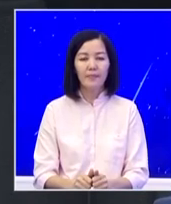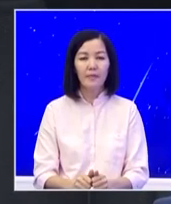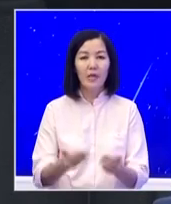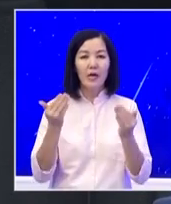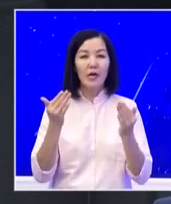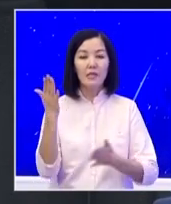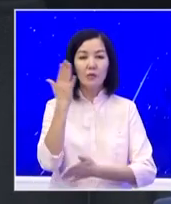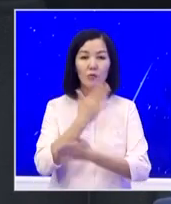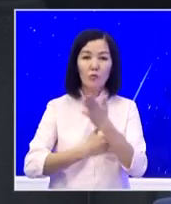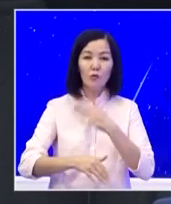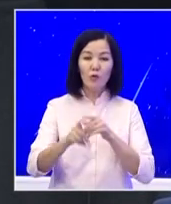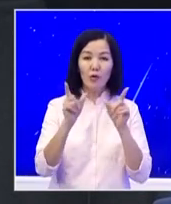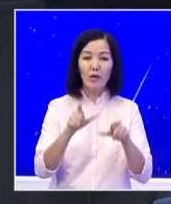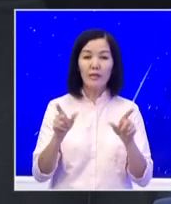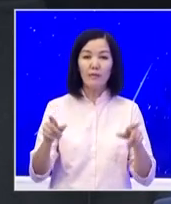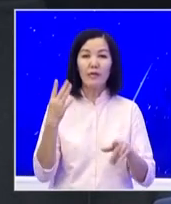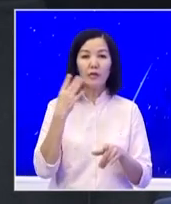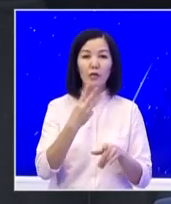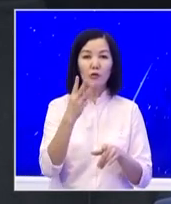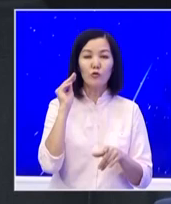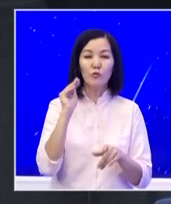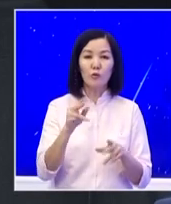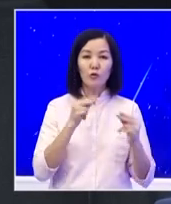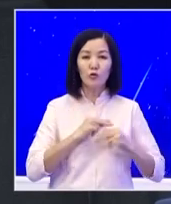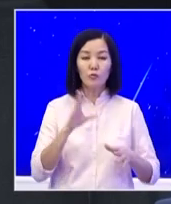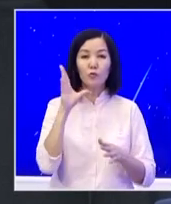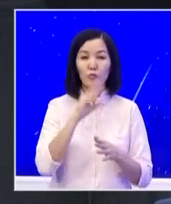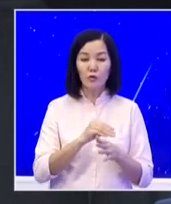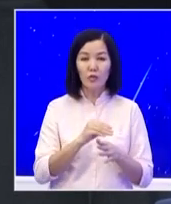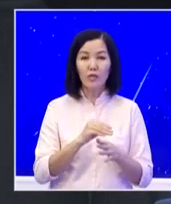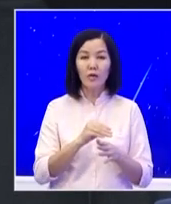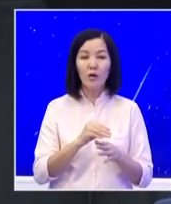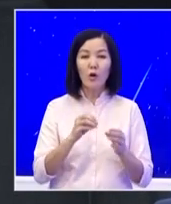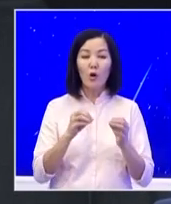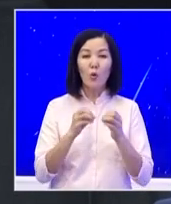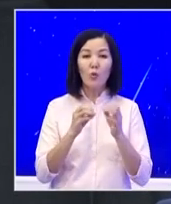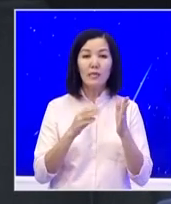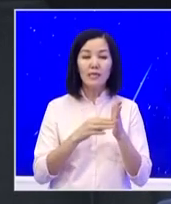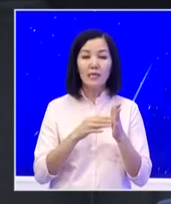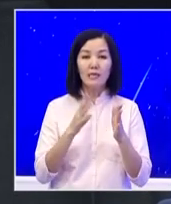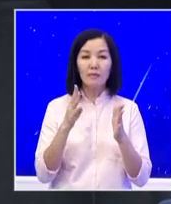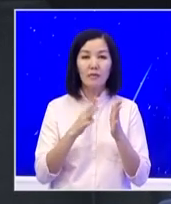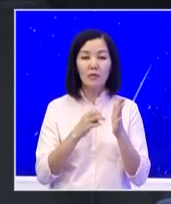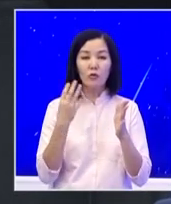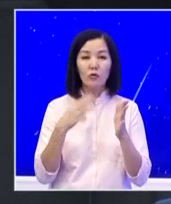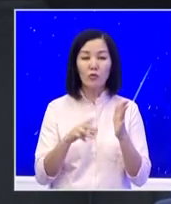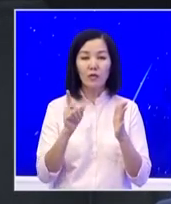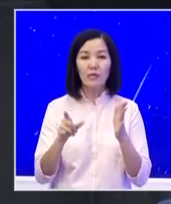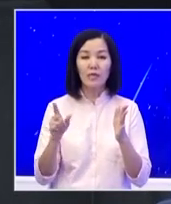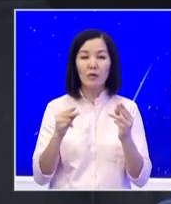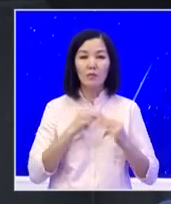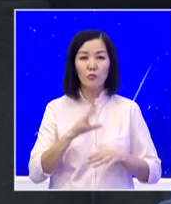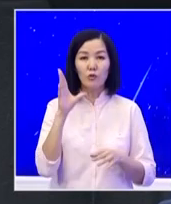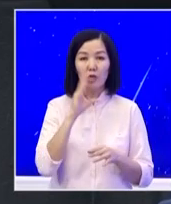Қазір мүмкіндігі шектеулі адамдардың 43 мыңы еңбек ету жасындағы азаматтар. Оның ішінде 18830 адам жұмыс